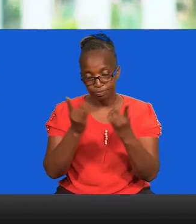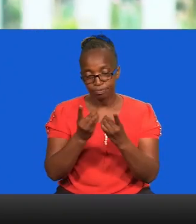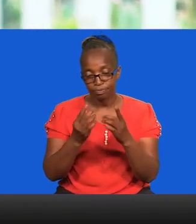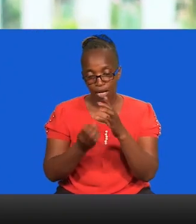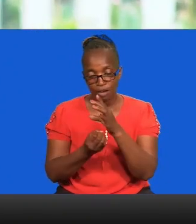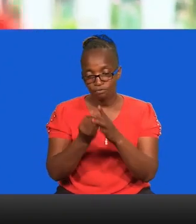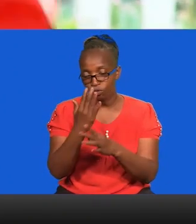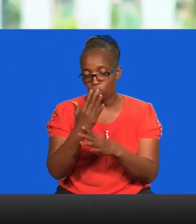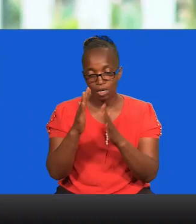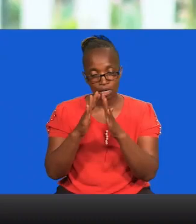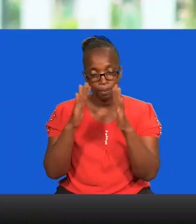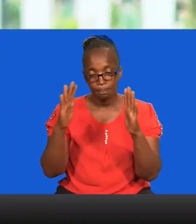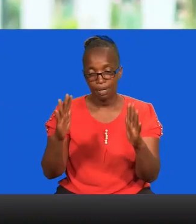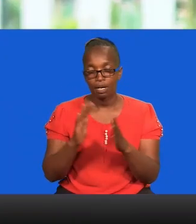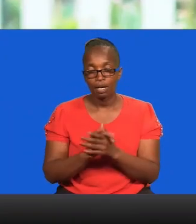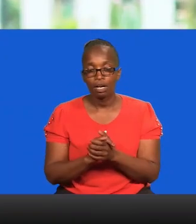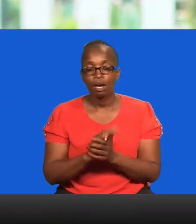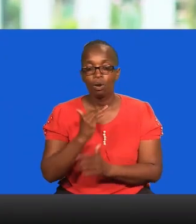program